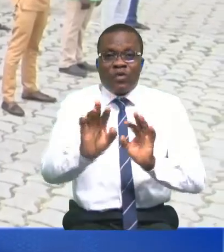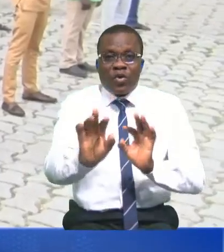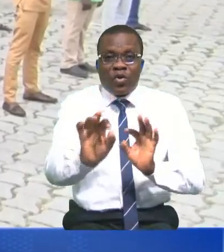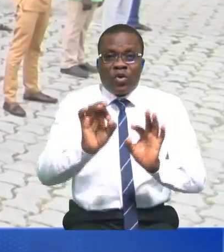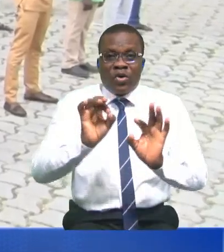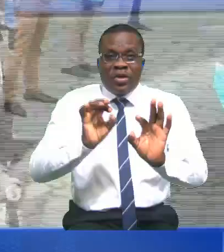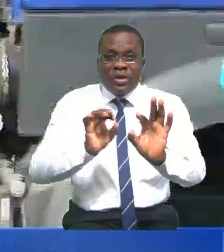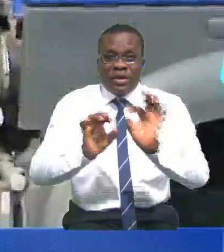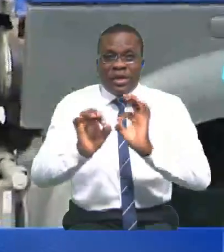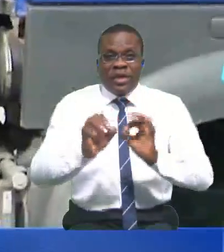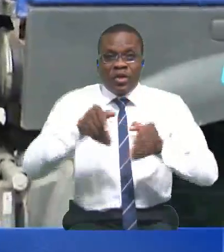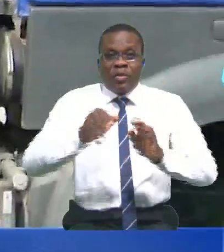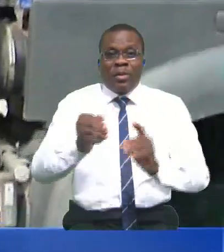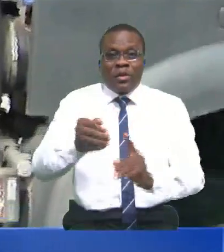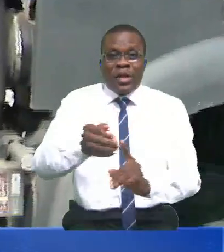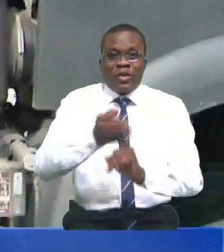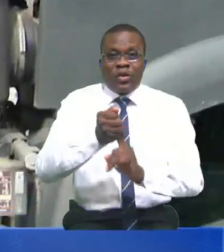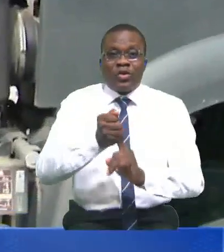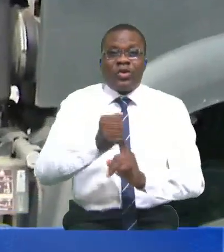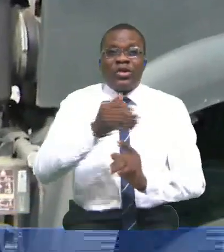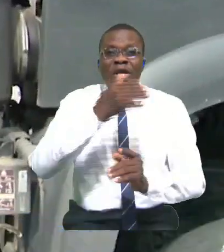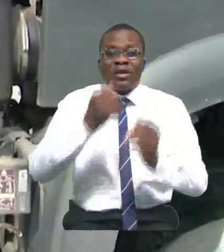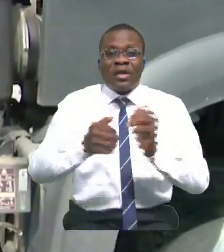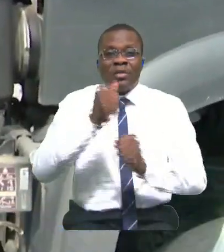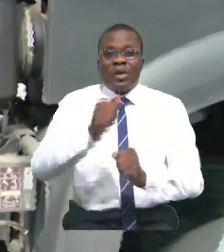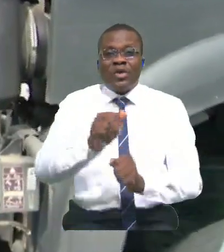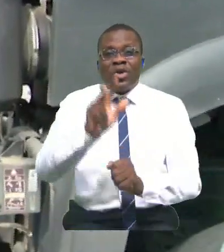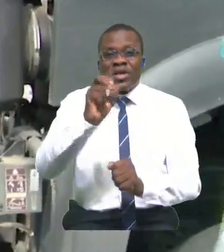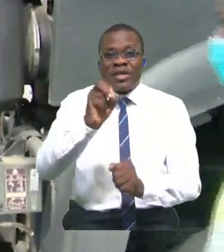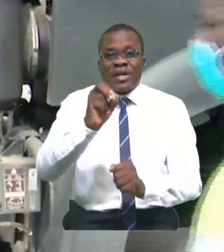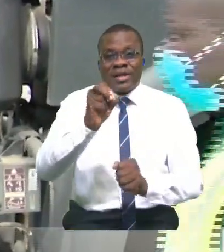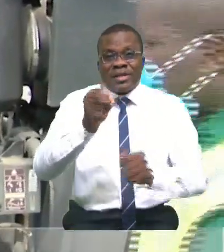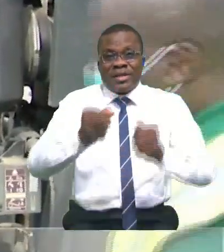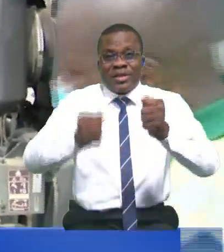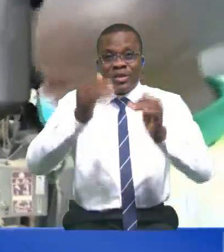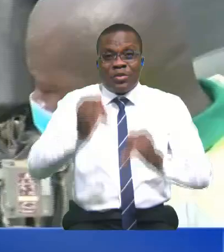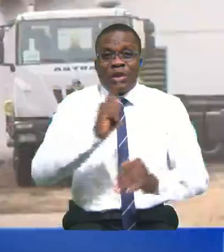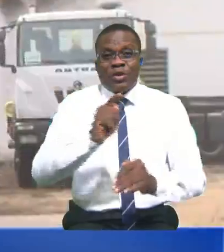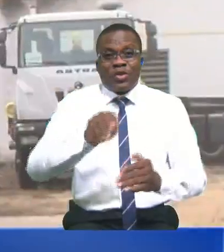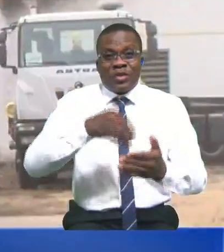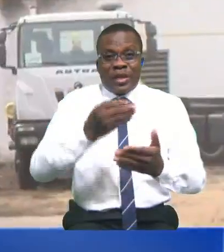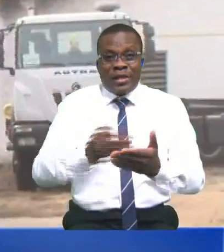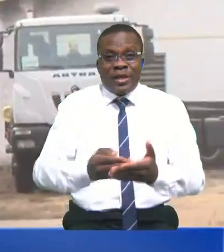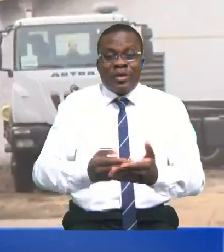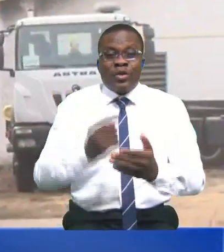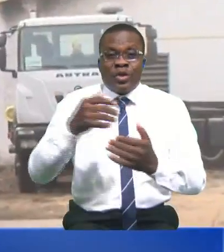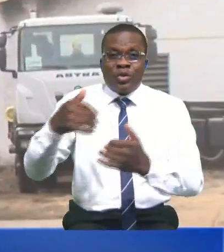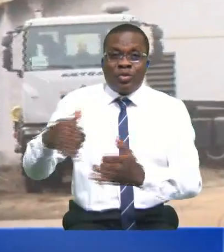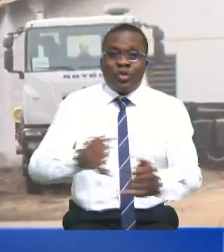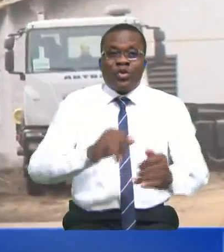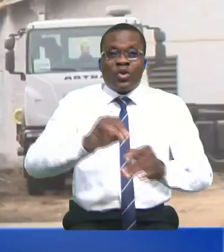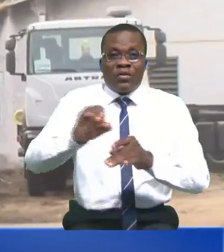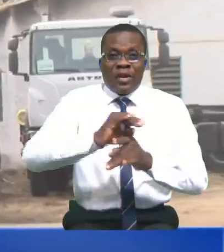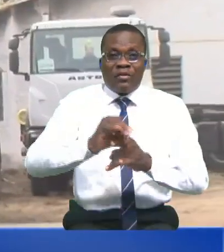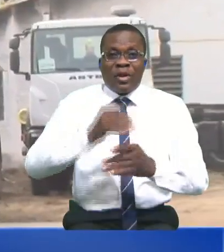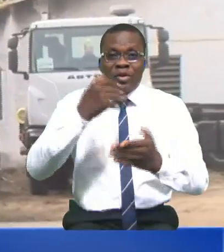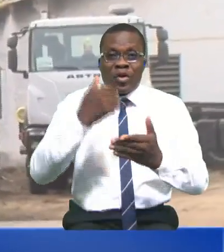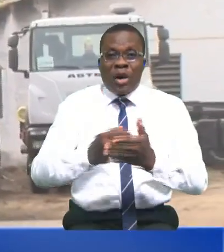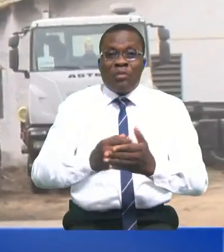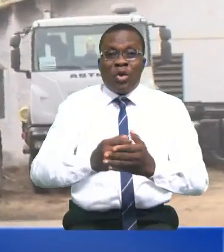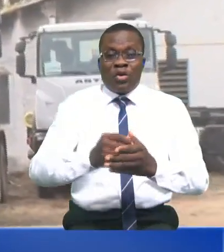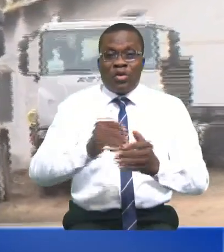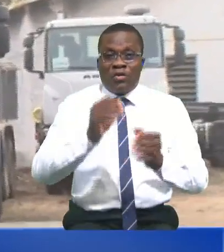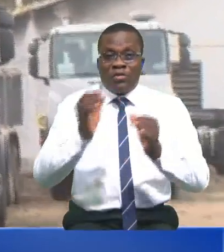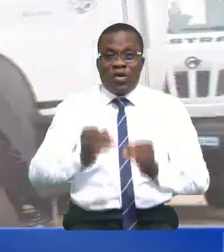permettra de retenir les meilleurs 30 condueurs sont attendus pour suivre la formation en bonneé duformme